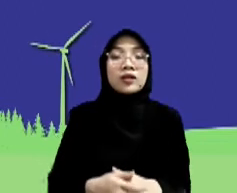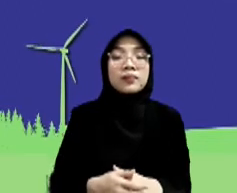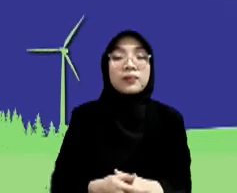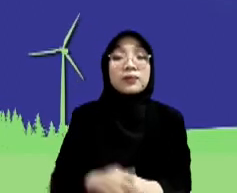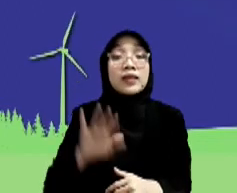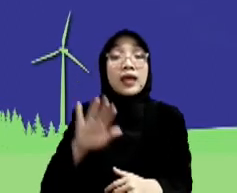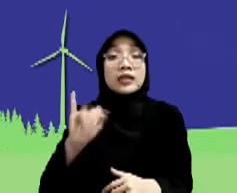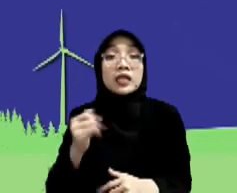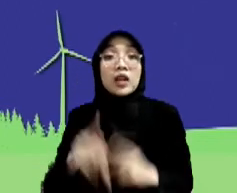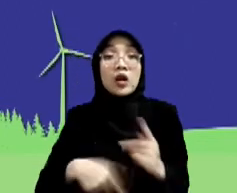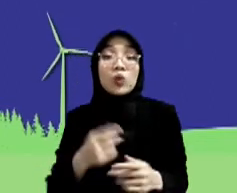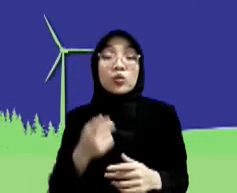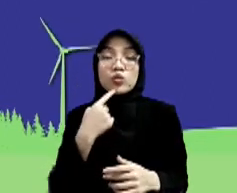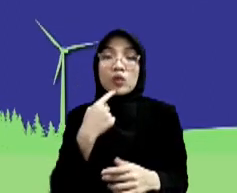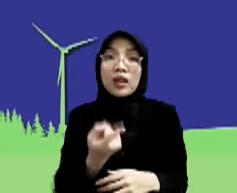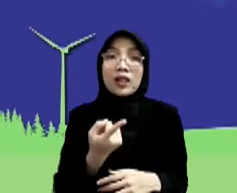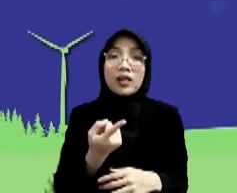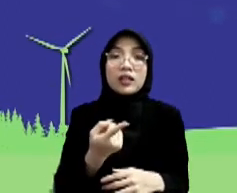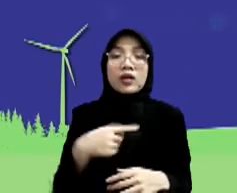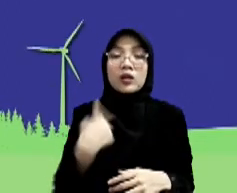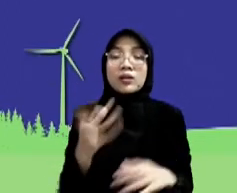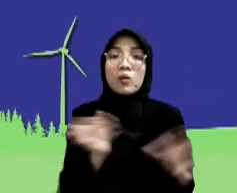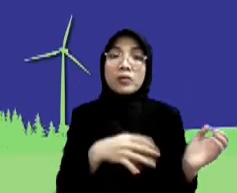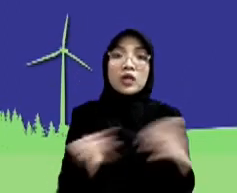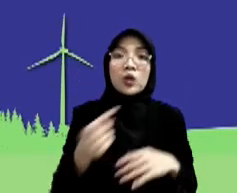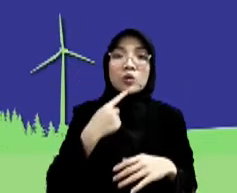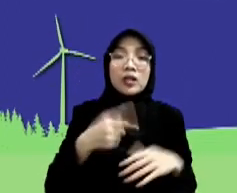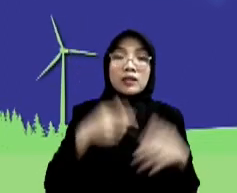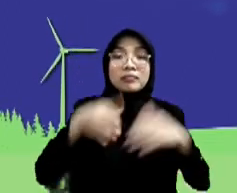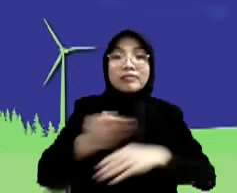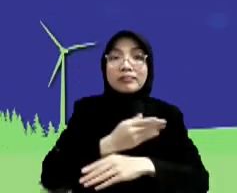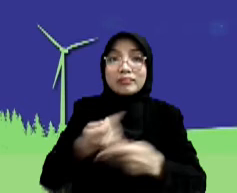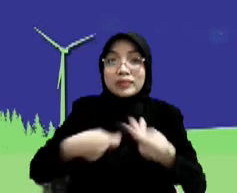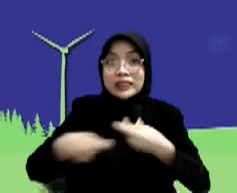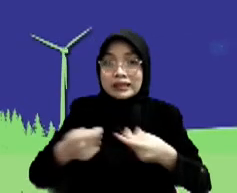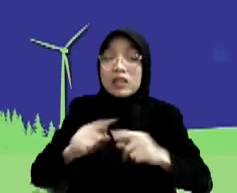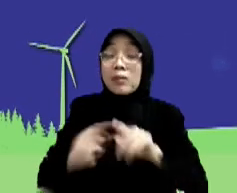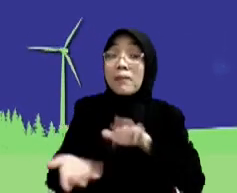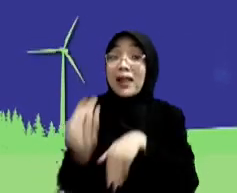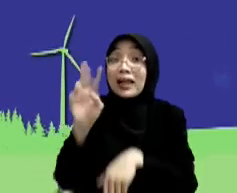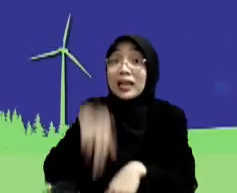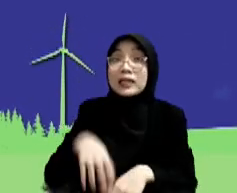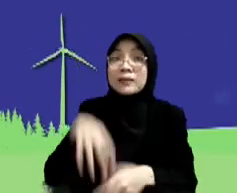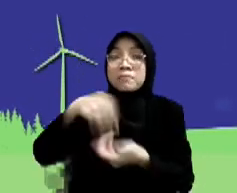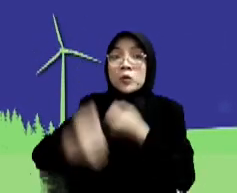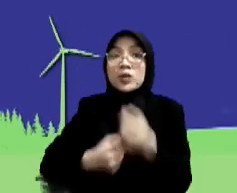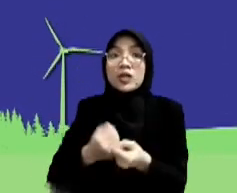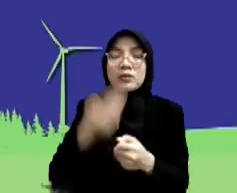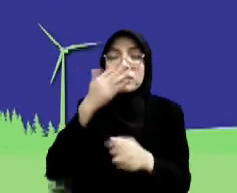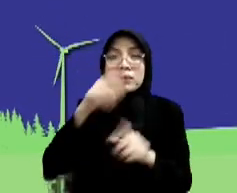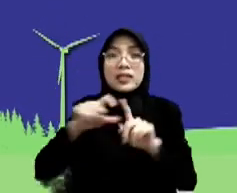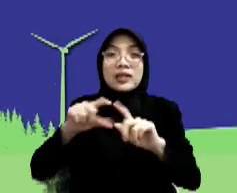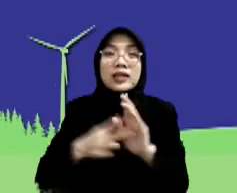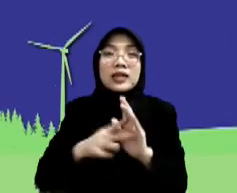jadi itu kalau misalnya dari sisi when we are talking to Business sectors tapi kembali lagi companies likeon When it